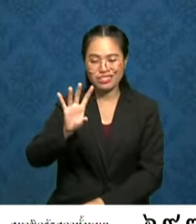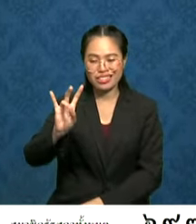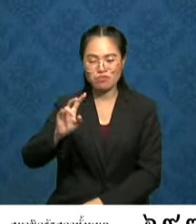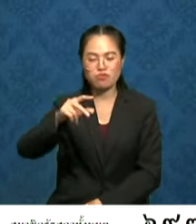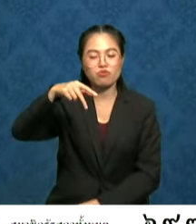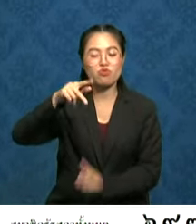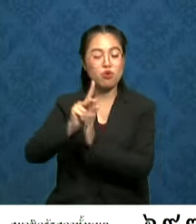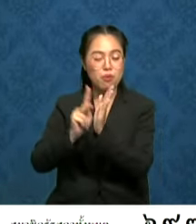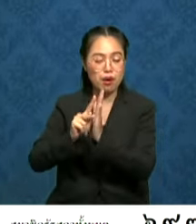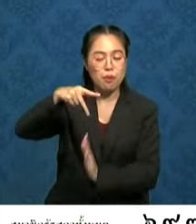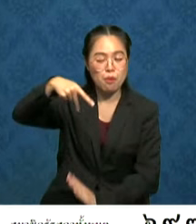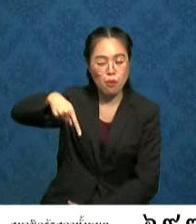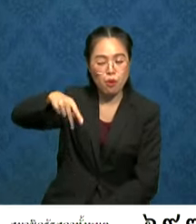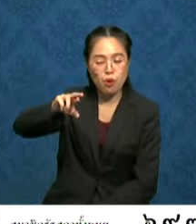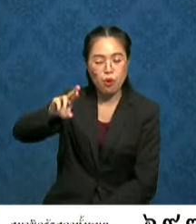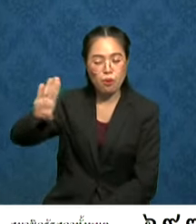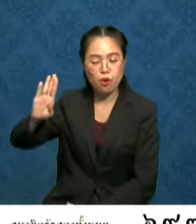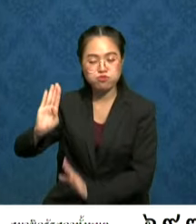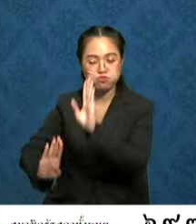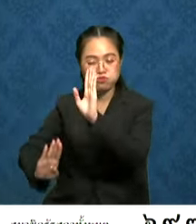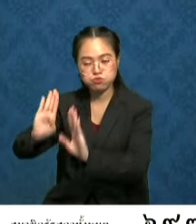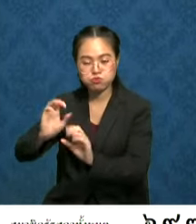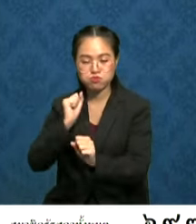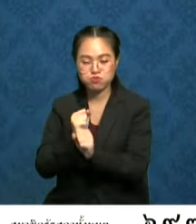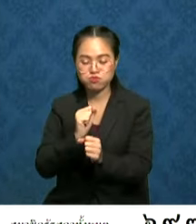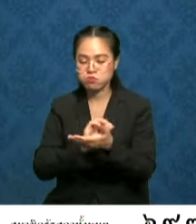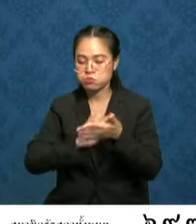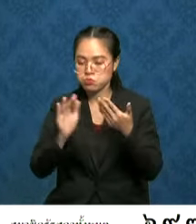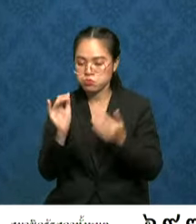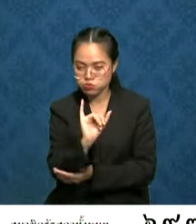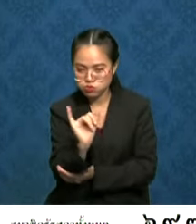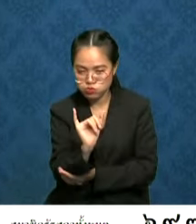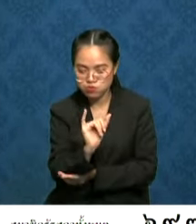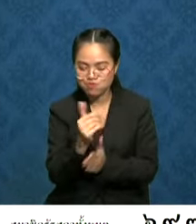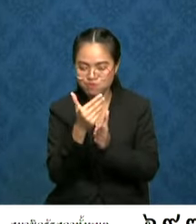เลยแบบนี้ยังกล้าเคลมผลงานอีกเหรอคะ